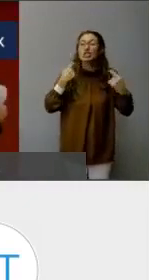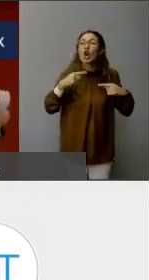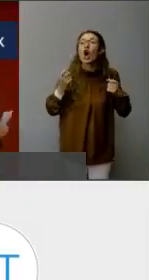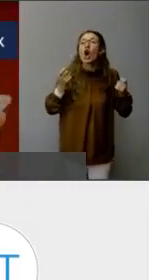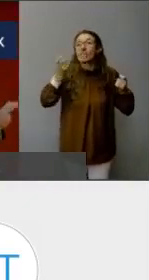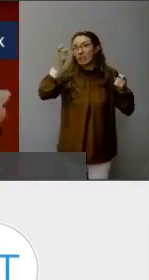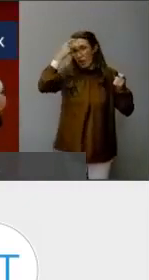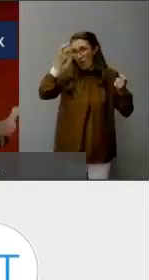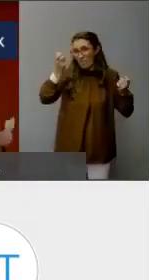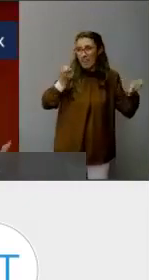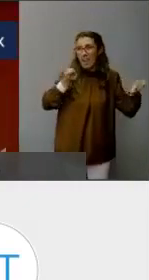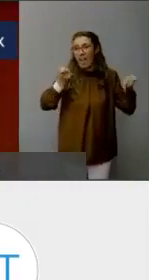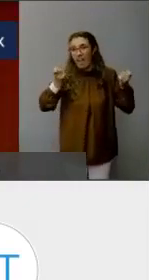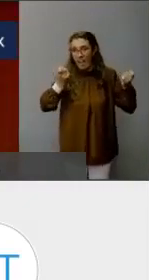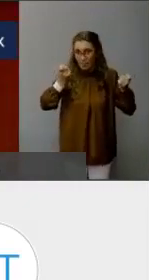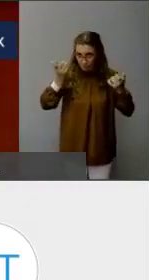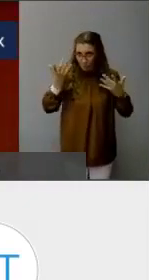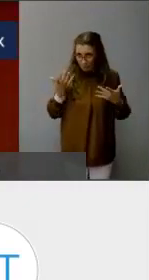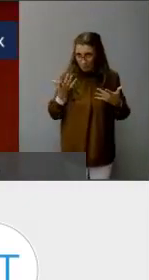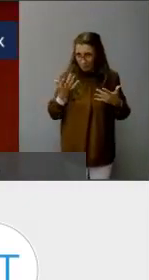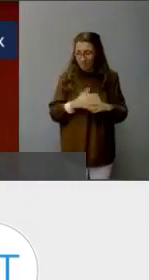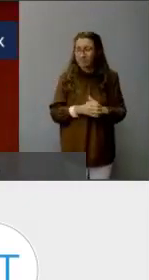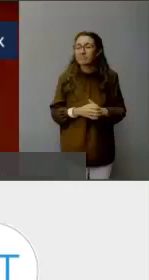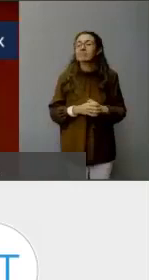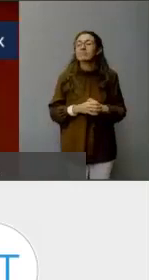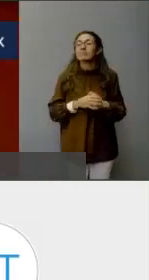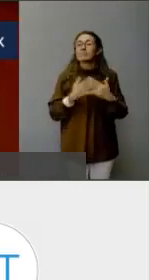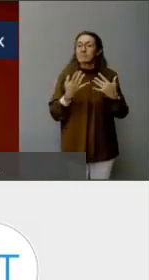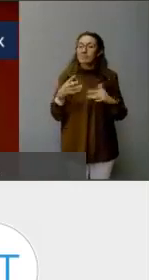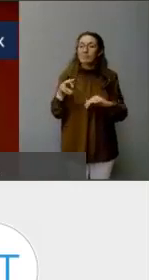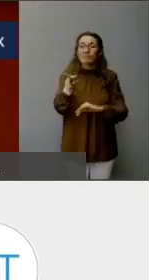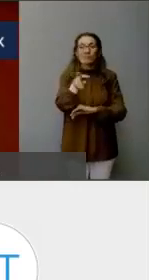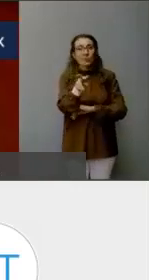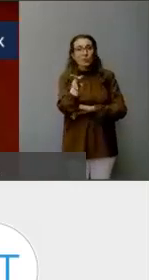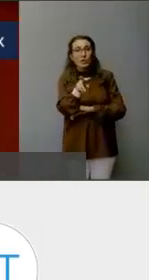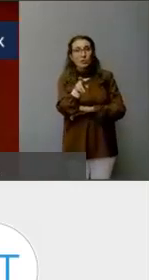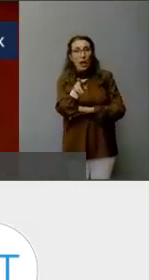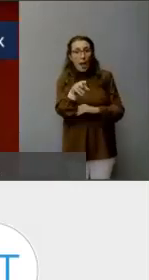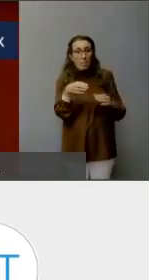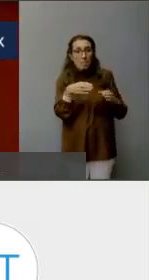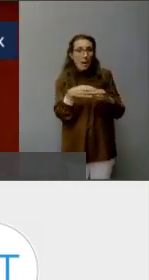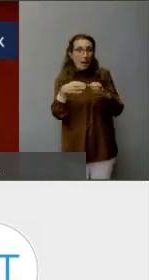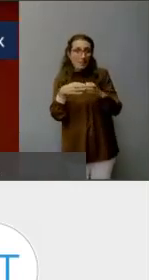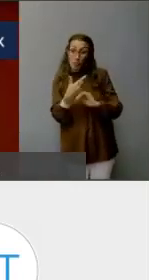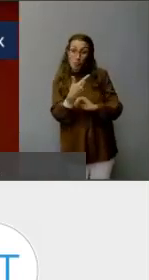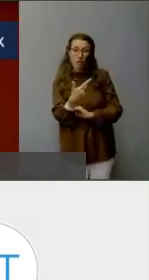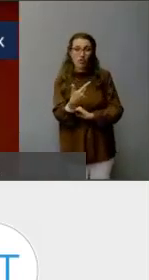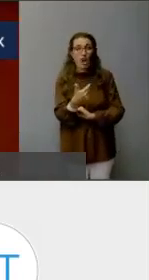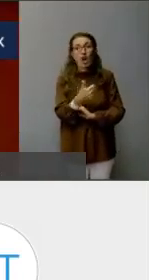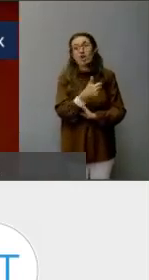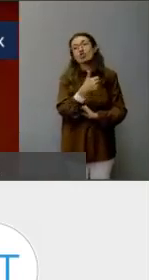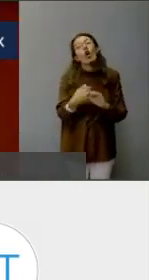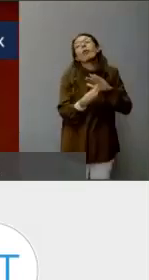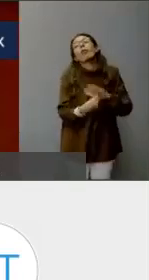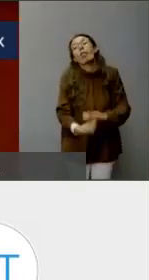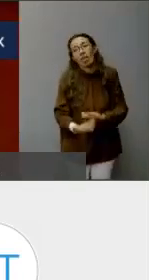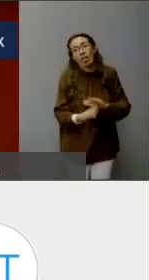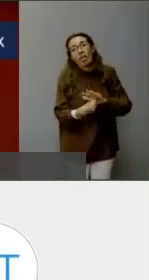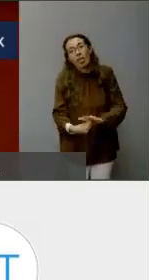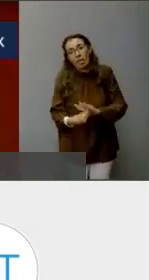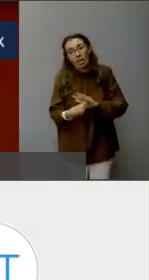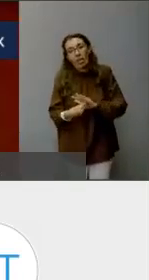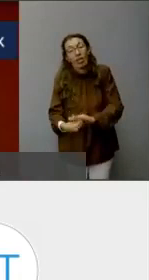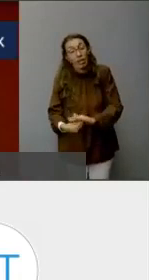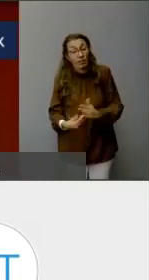realmente al posto delle istituzioni cambi non hanno un partito ma solamente dei premurosi sottoposti entrambi